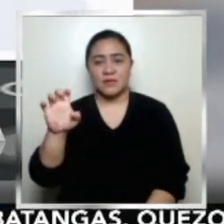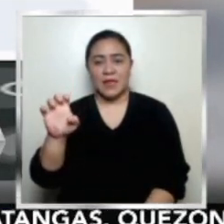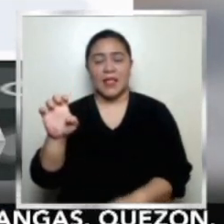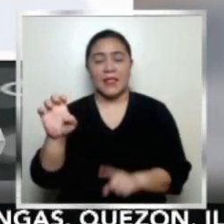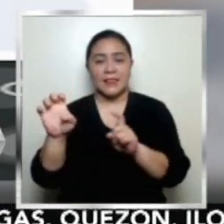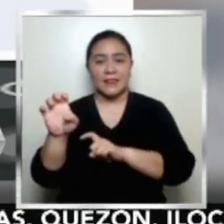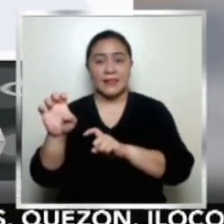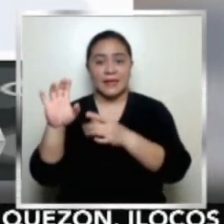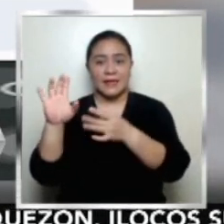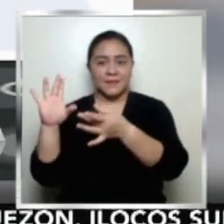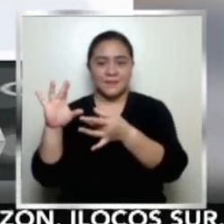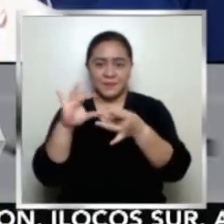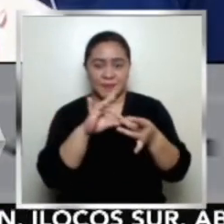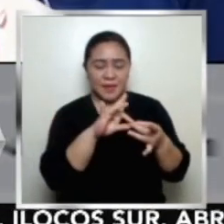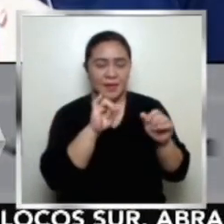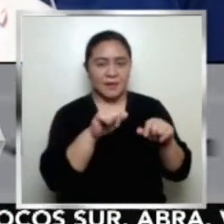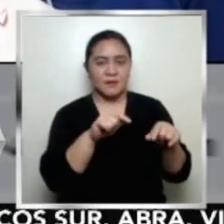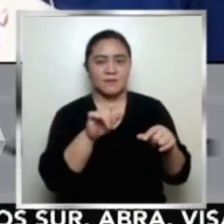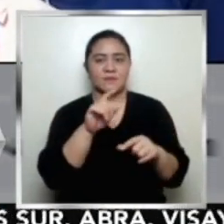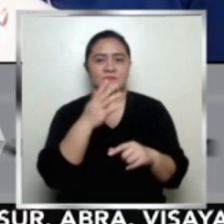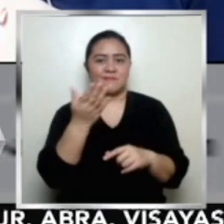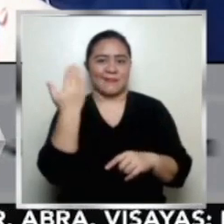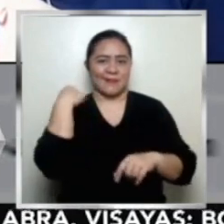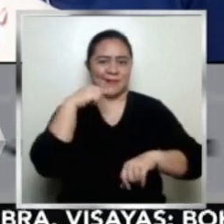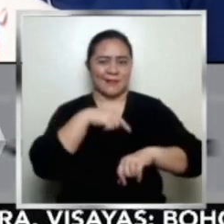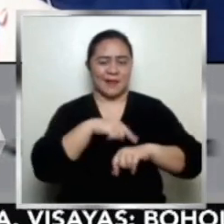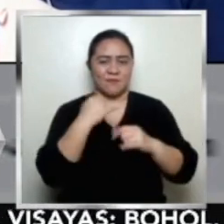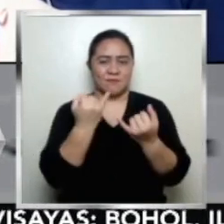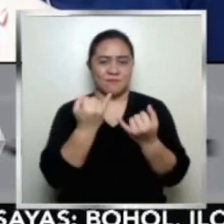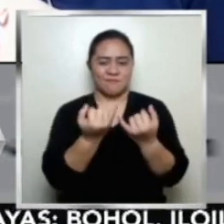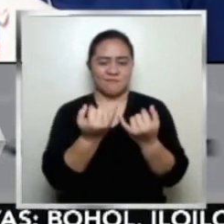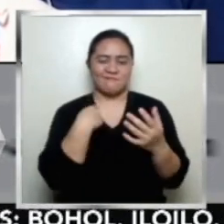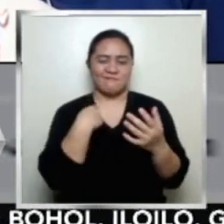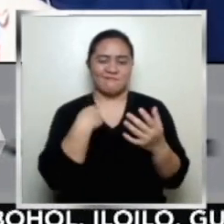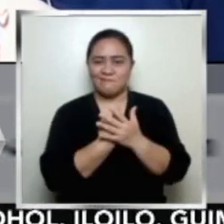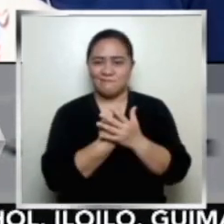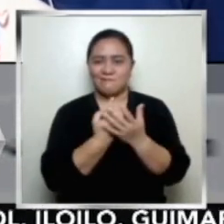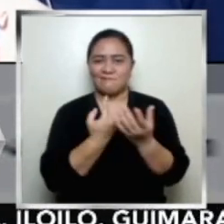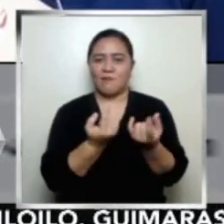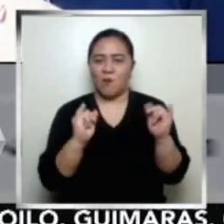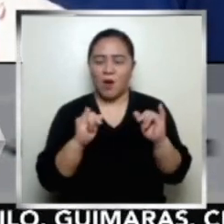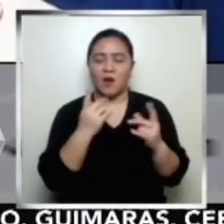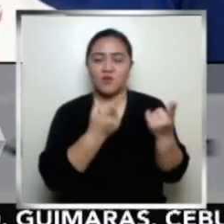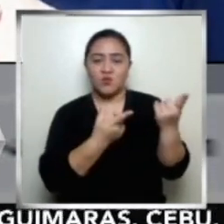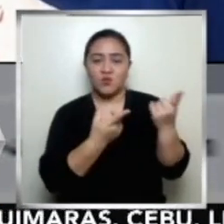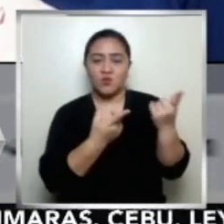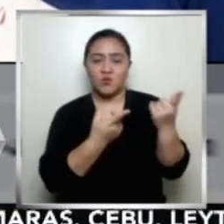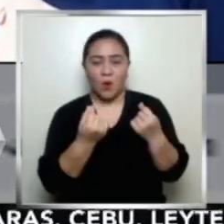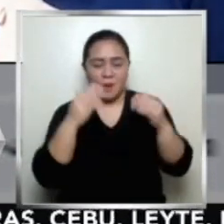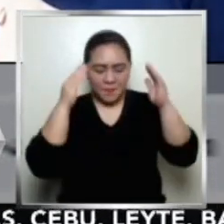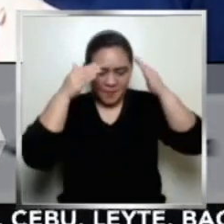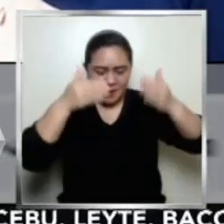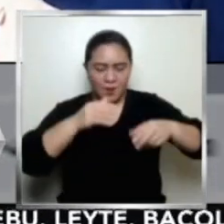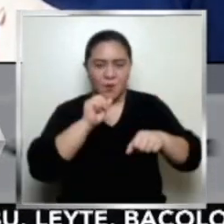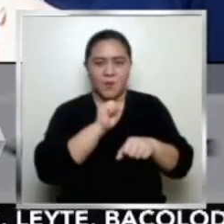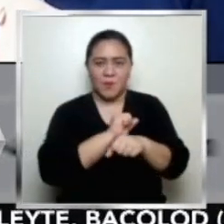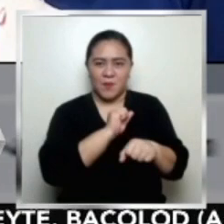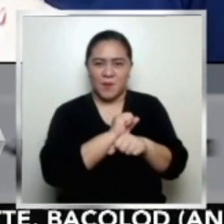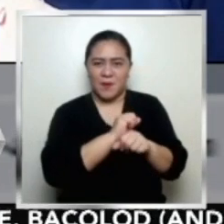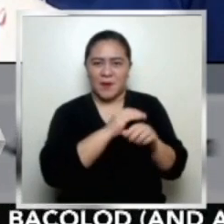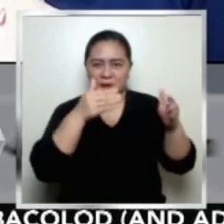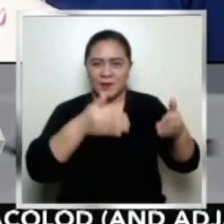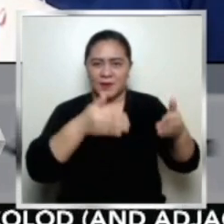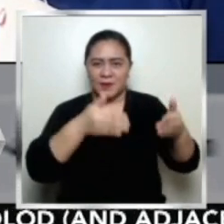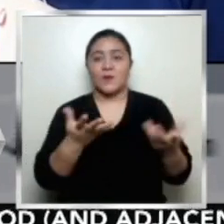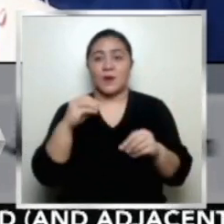pinagkakaabalahan habang naka-quarantine. Meron akong ginawang program para makahanap sa mga sites ng mga online dictionary, online Filipino